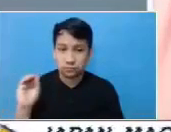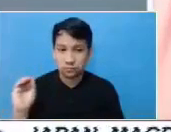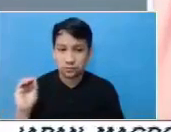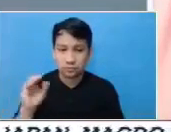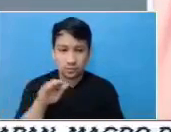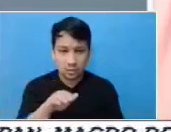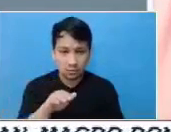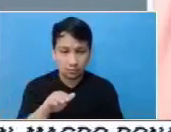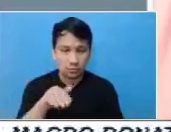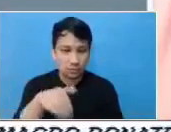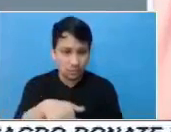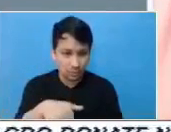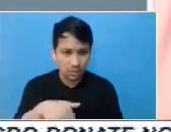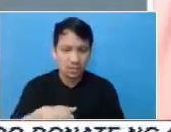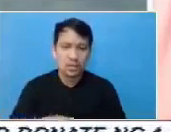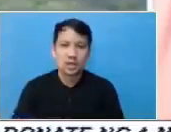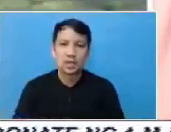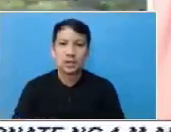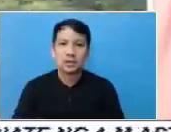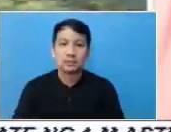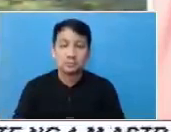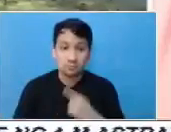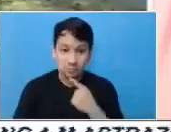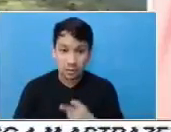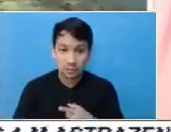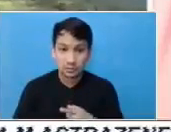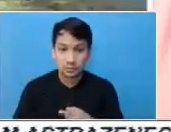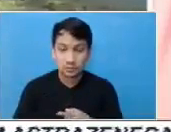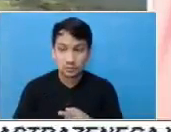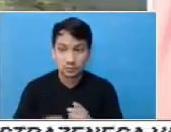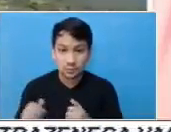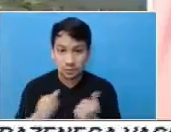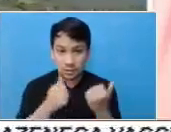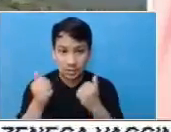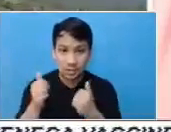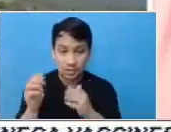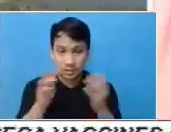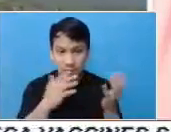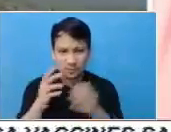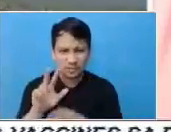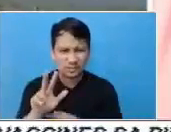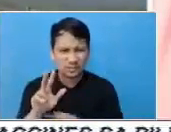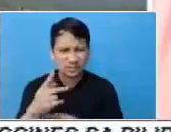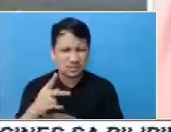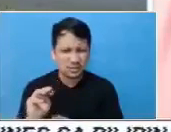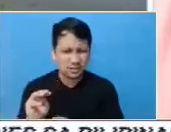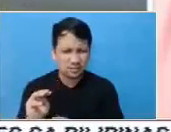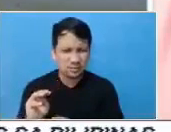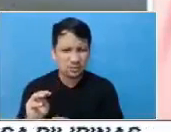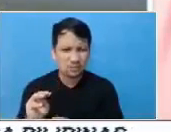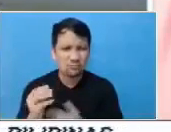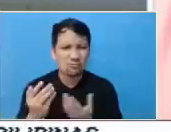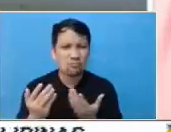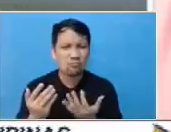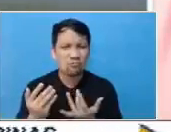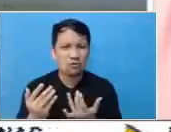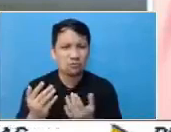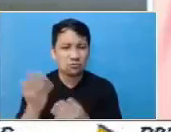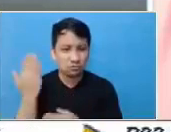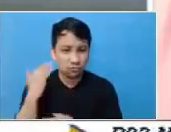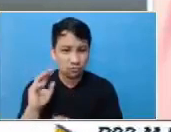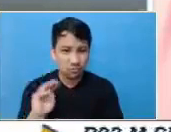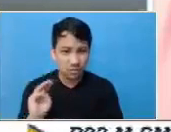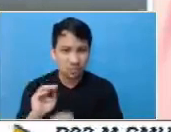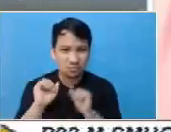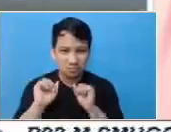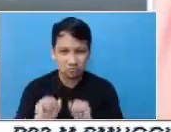yung posibilidad na magkaroon ng steam-driven or gas explosion. At kailangan huwag pumunta sa island at yung mga